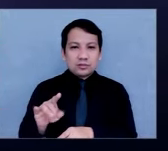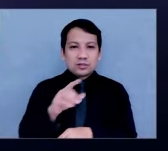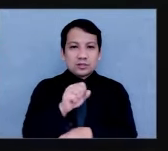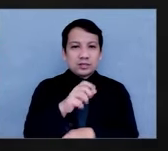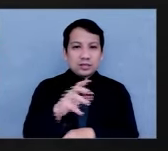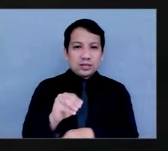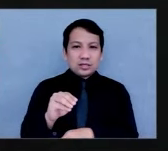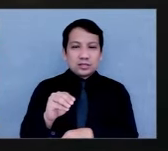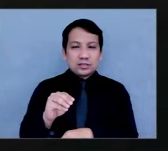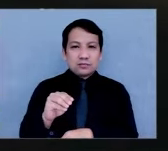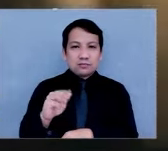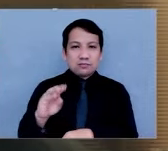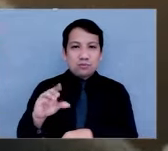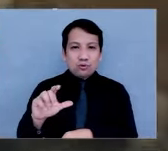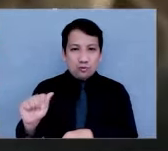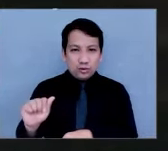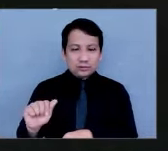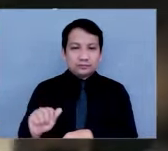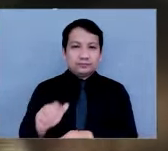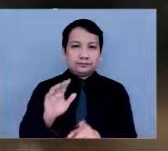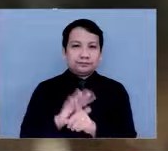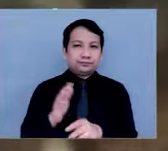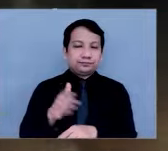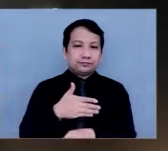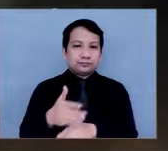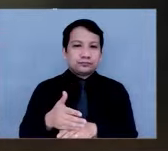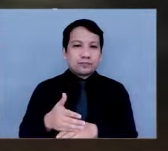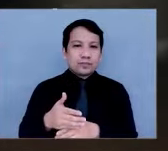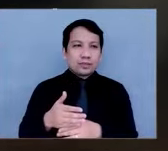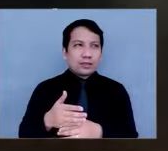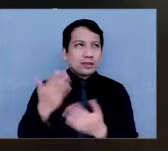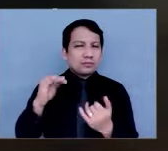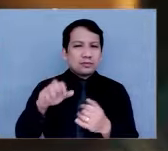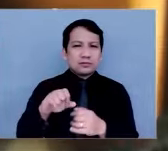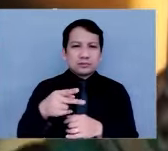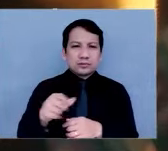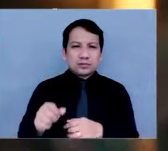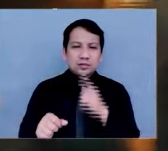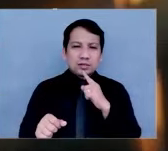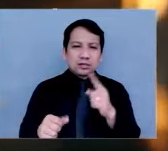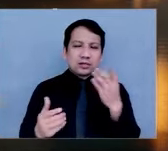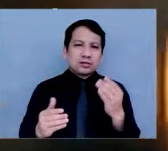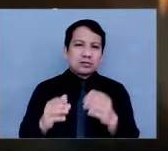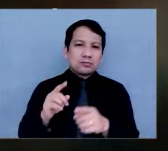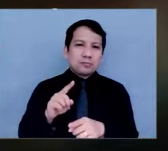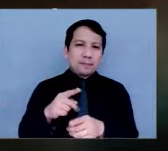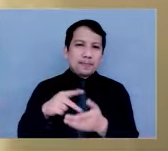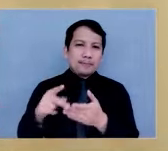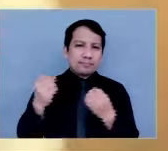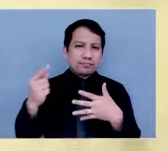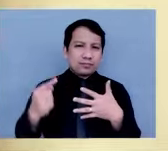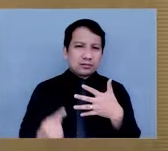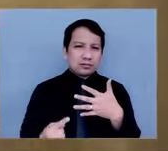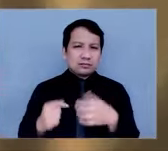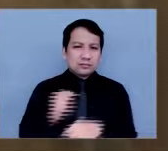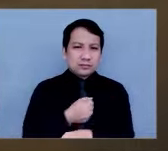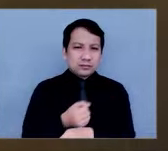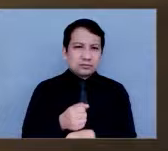Arena. Sumikat ang Maroon 5 sa mga kantang This Love, She Will Be Loved, Payphone at marami pang iba.